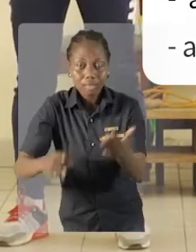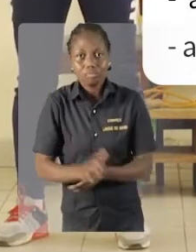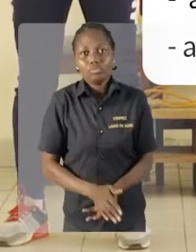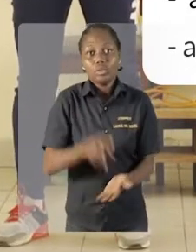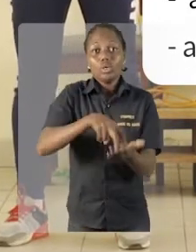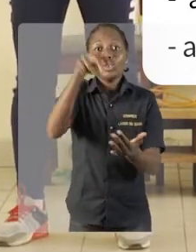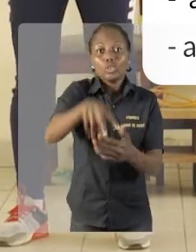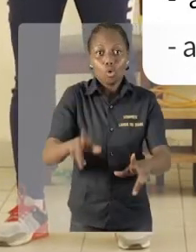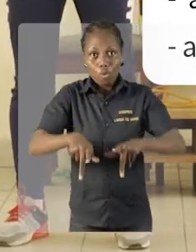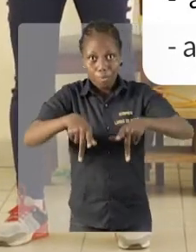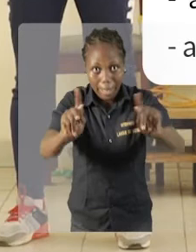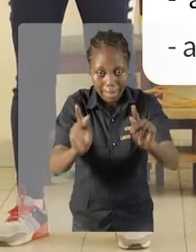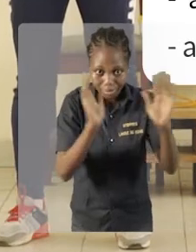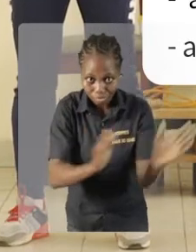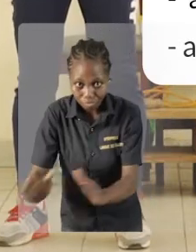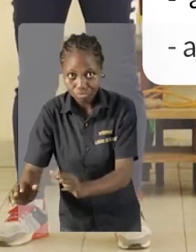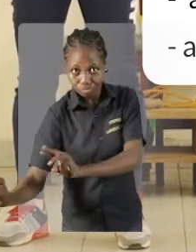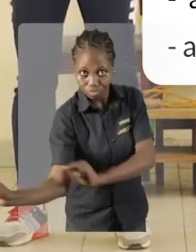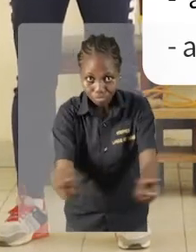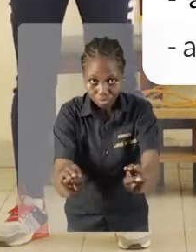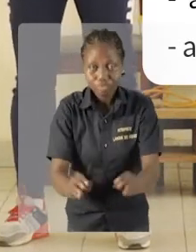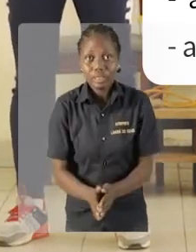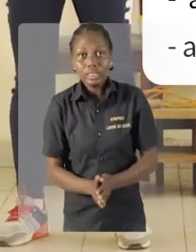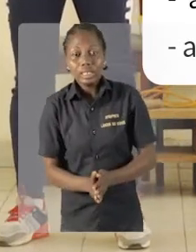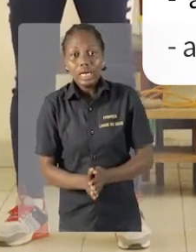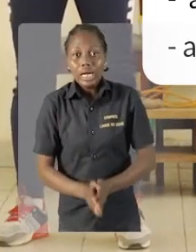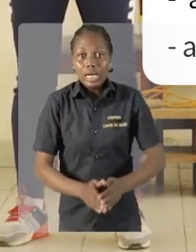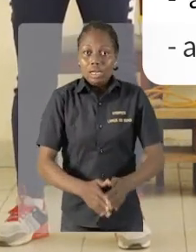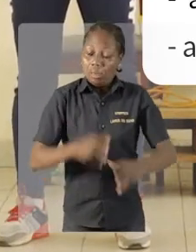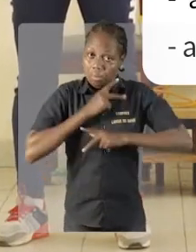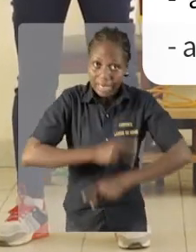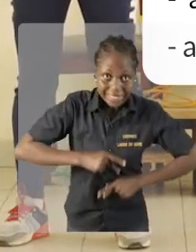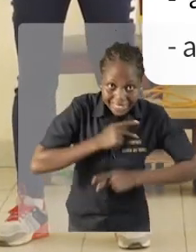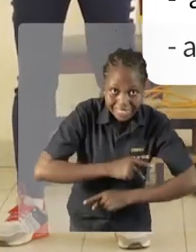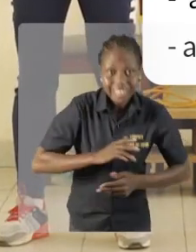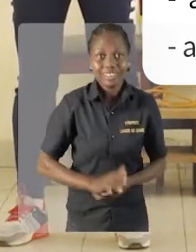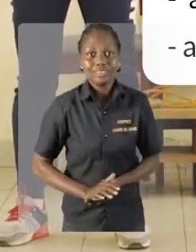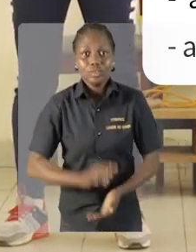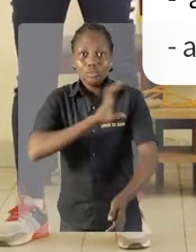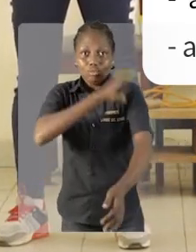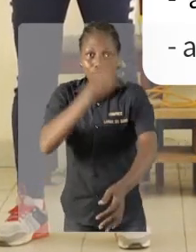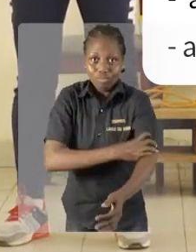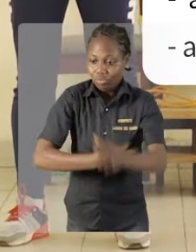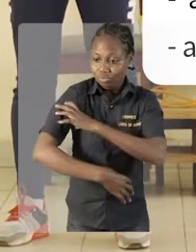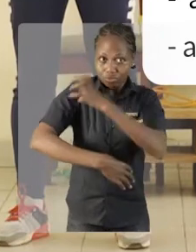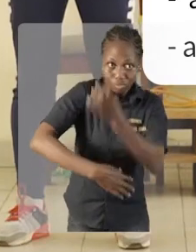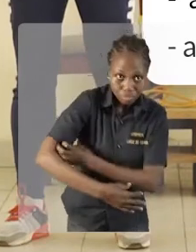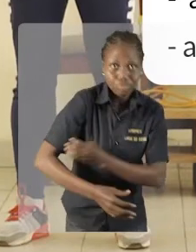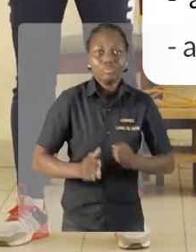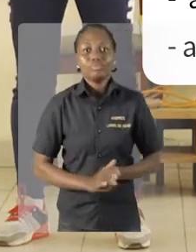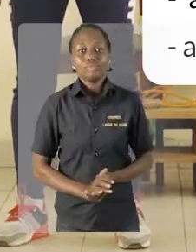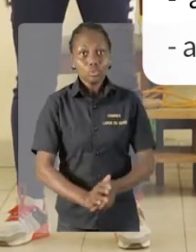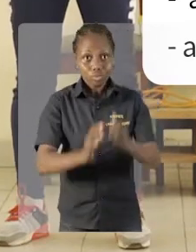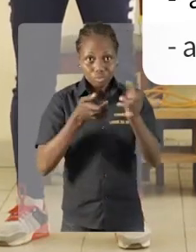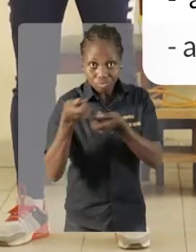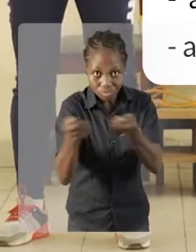Le saut renforce la force musculaire. Le saut améliore la gestion du stress et le saut améliore aussi la